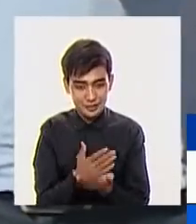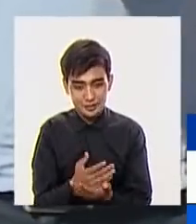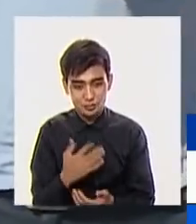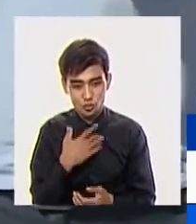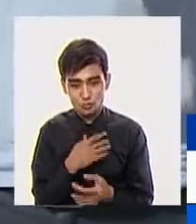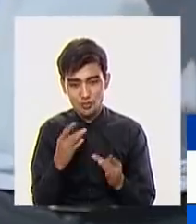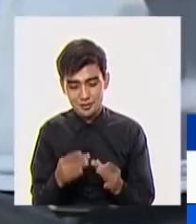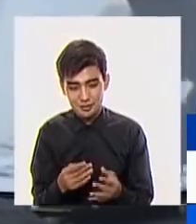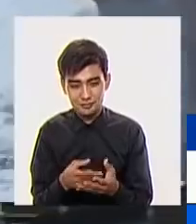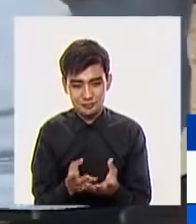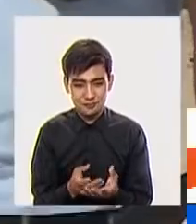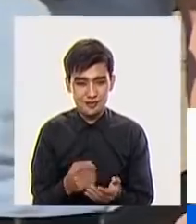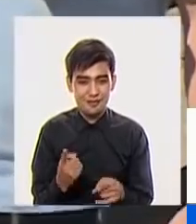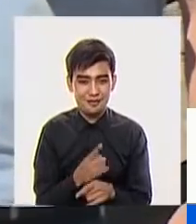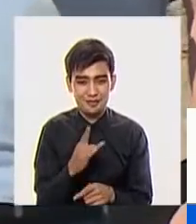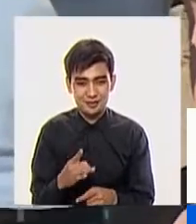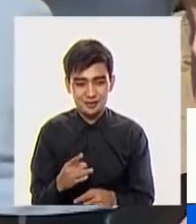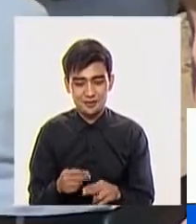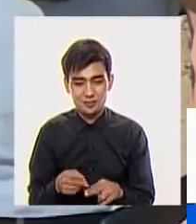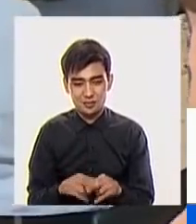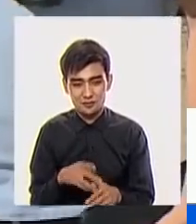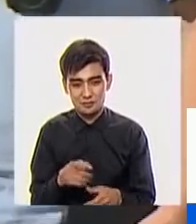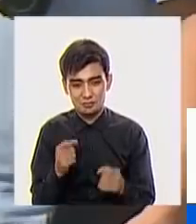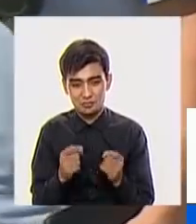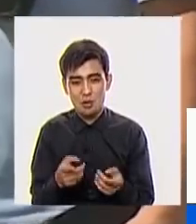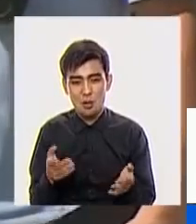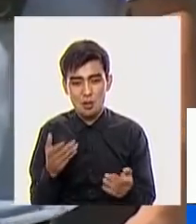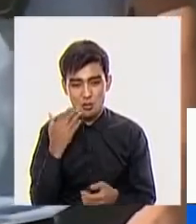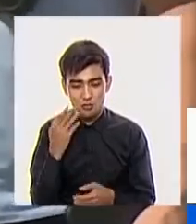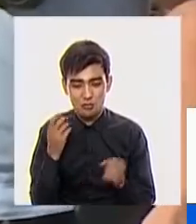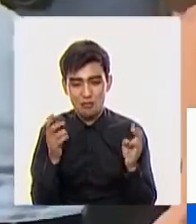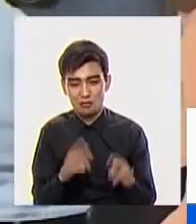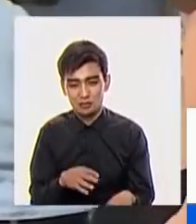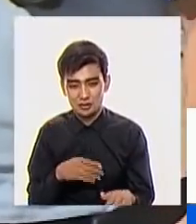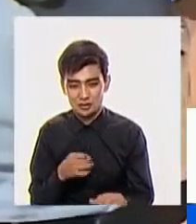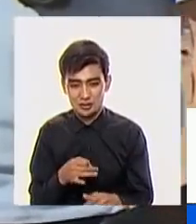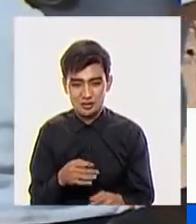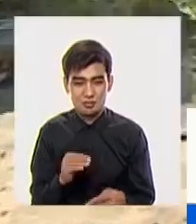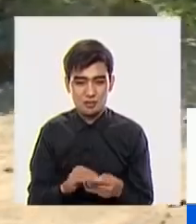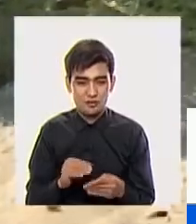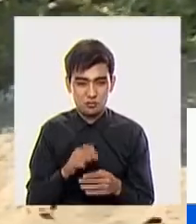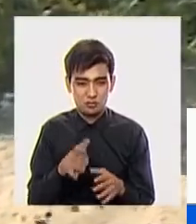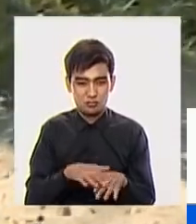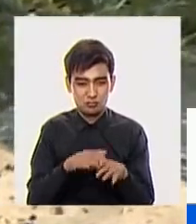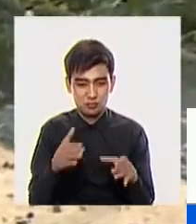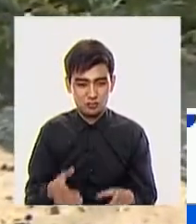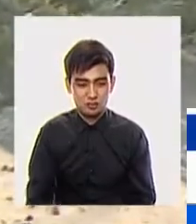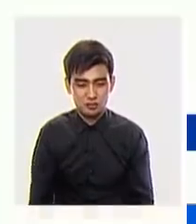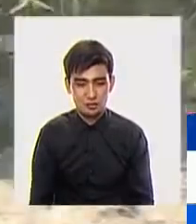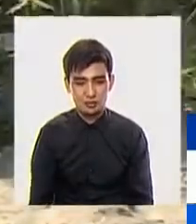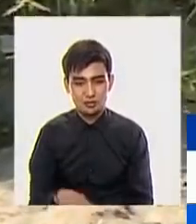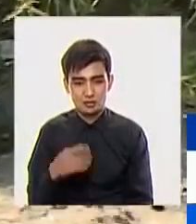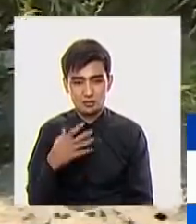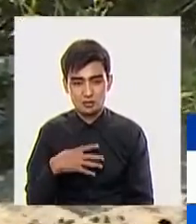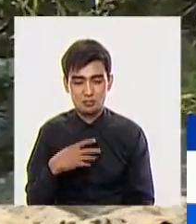многоразовой посудой, так как одноразовая посуда, ну, вы сами понимаете, ее легко оставить, и здесь будет опять захламлено. Зачем подходить, когда люди отдыхают?